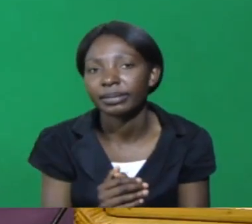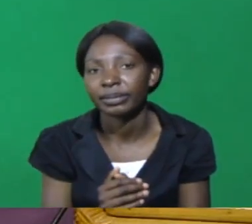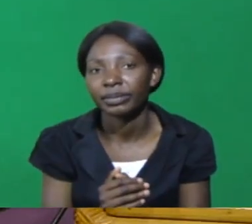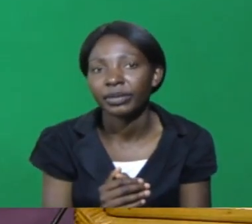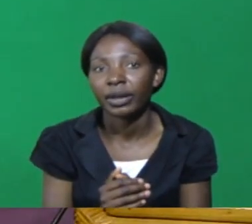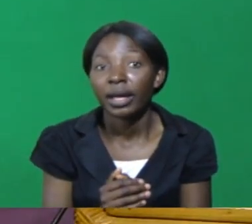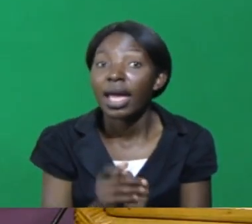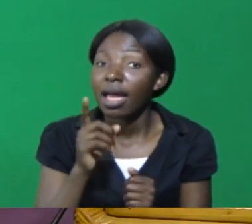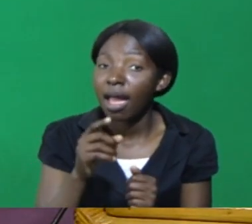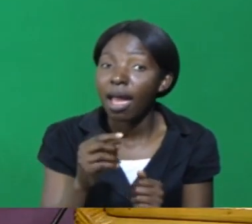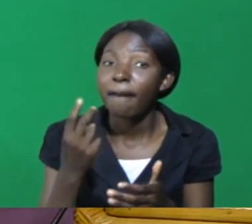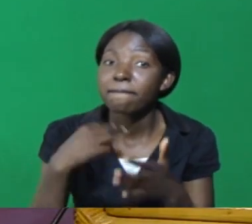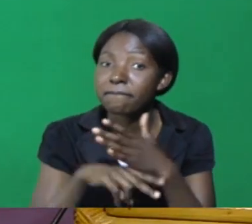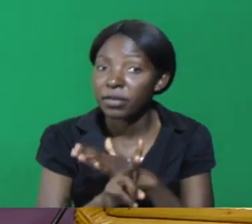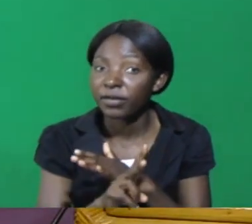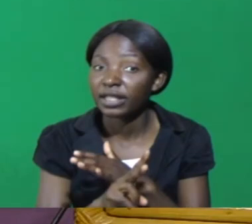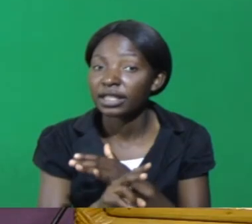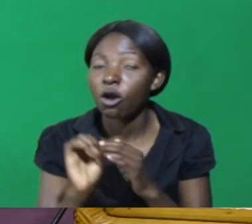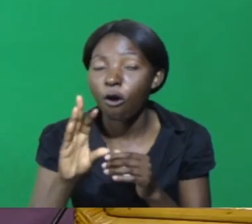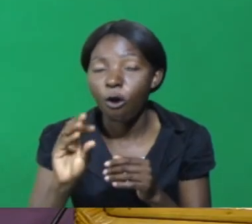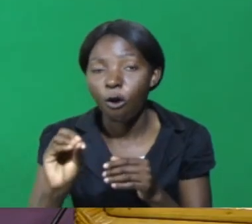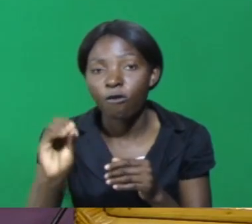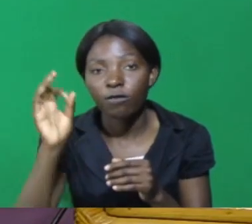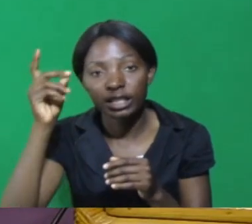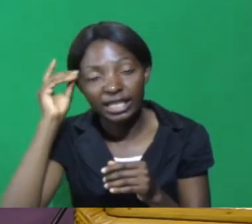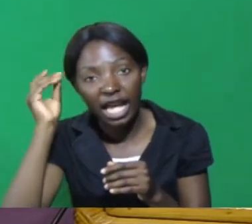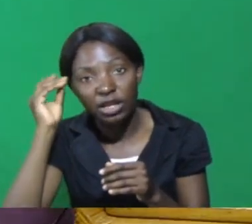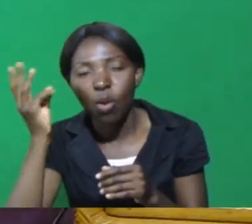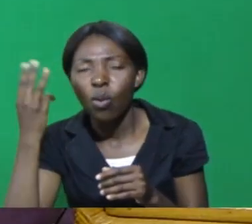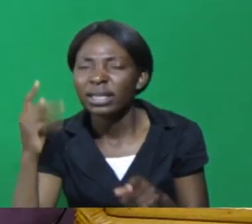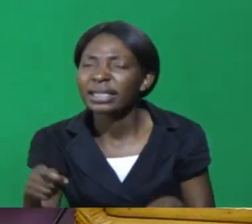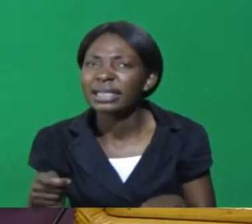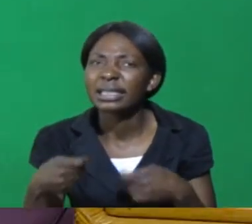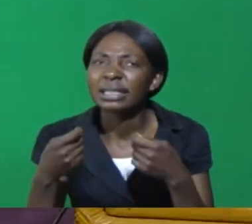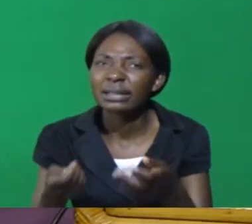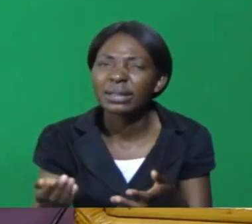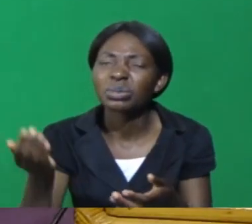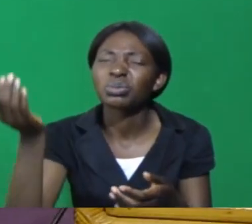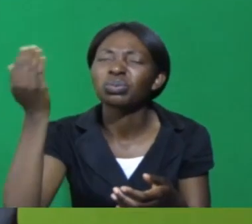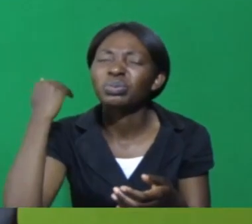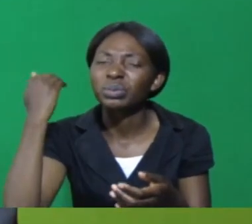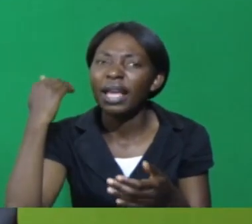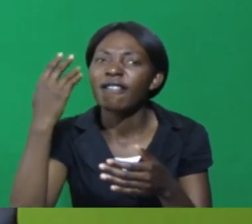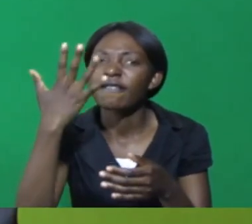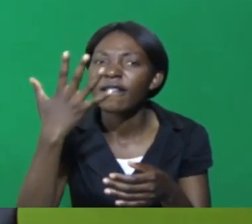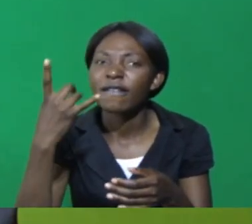munoziva kuti chiprofita chaDaniel pastor chakapiwa kuine makore anosvika kuma500 Jesu asati auya.